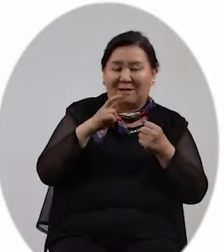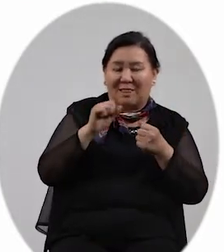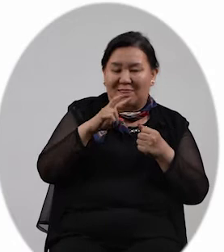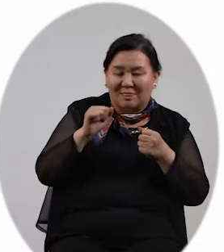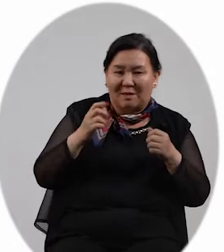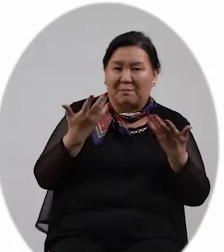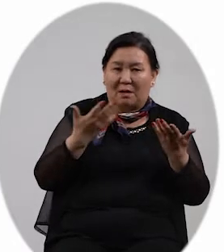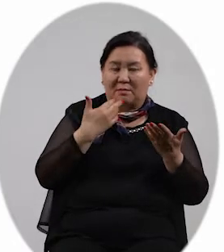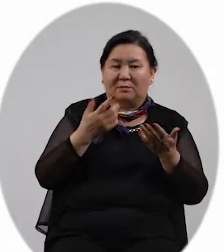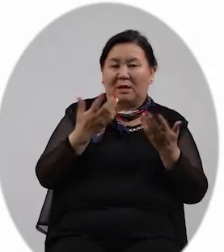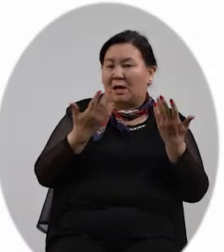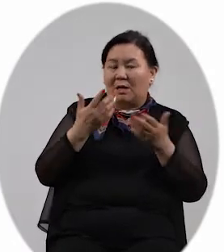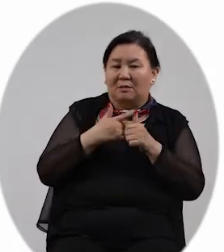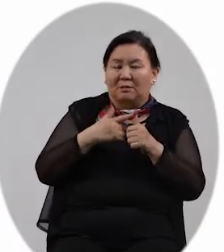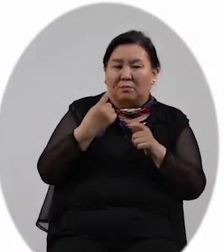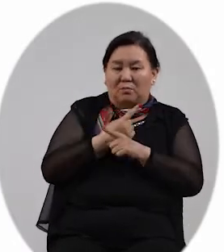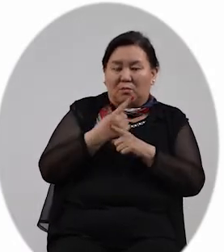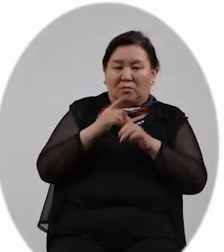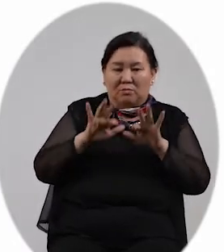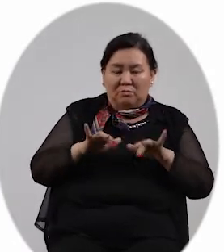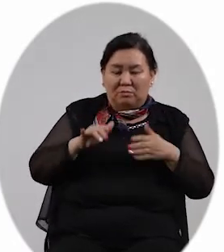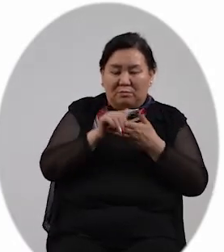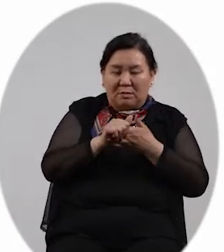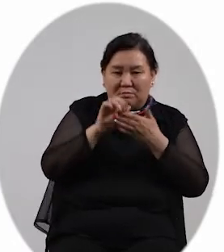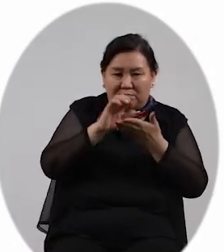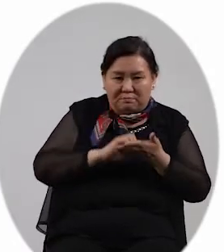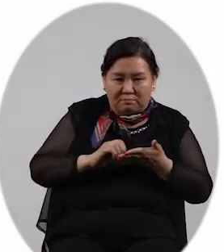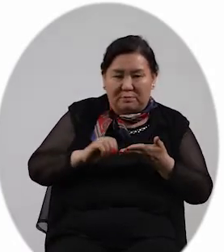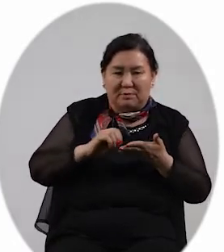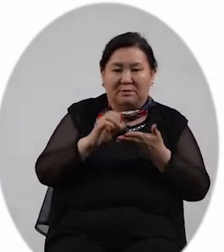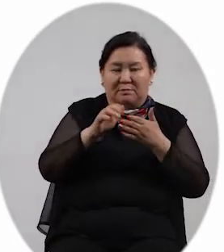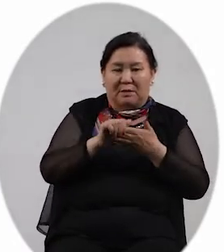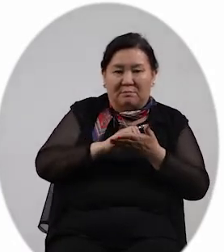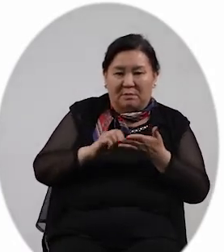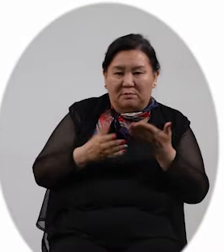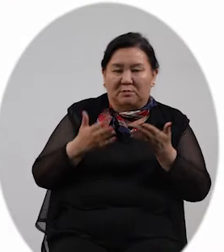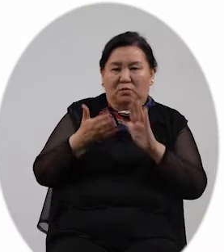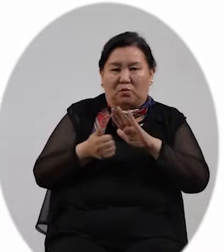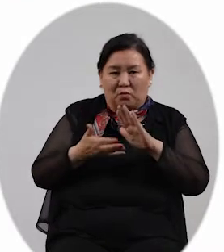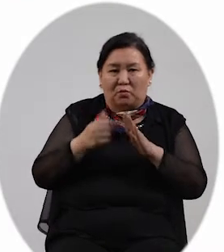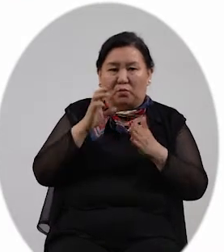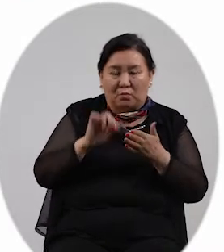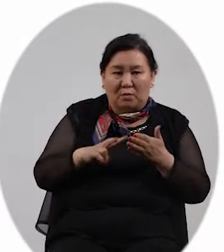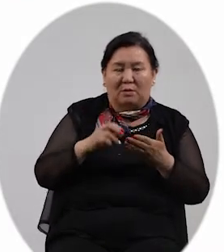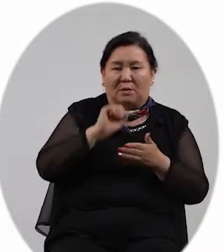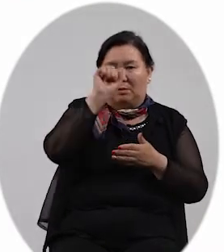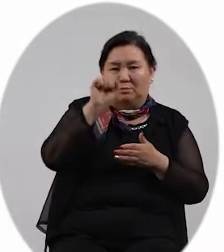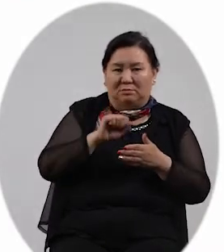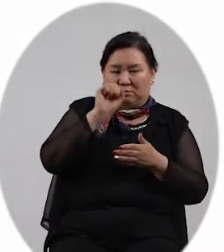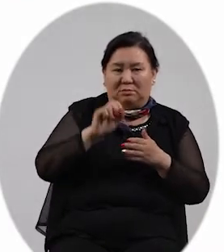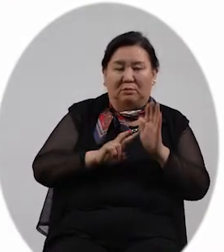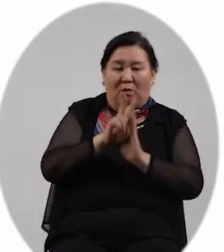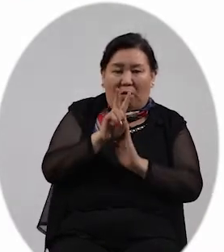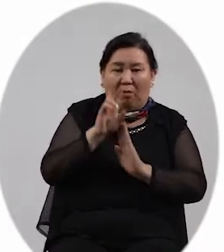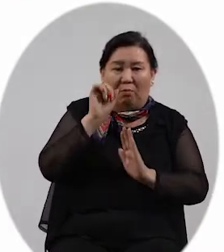гаргасан эсвэл хаана нэгтэй газар экспортын бичиг баримтыг аль нэгийг нь дутуу хийсэн зэрэг иймэрхүү асуудлууд үүсэх юм